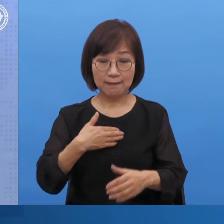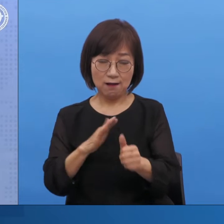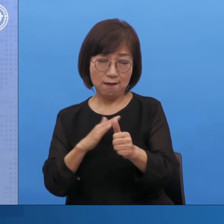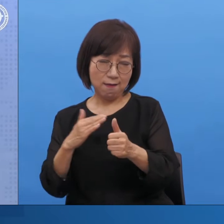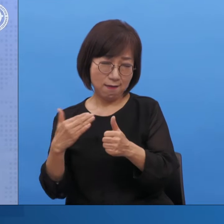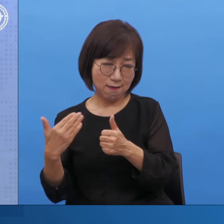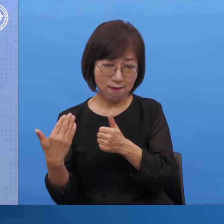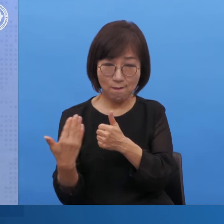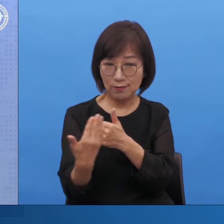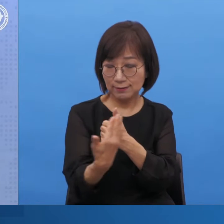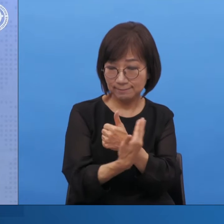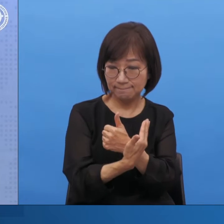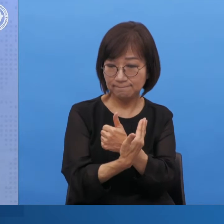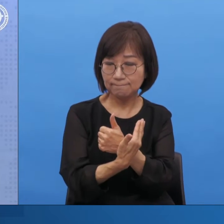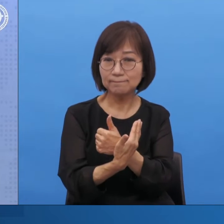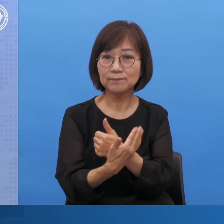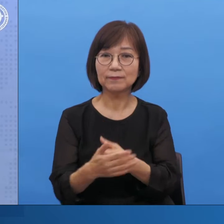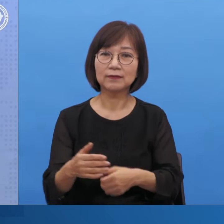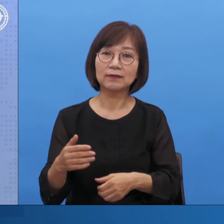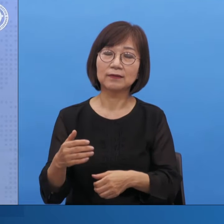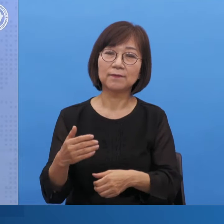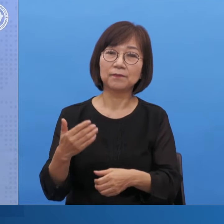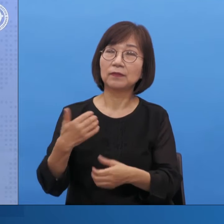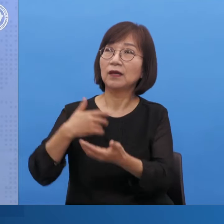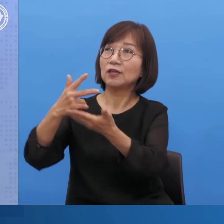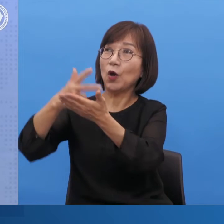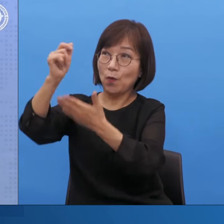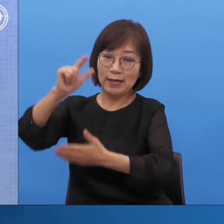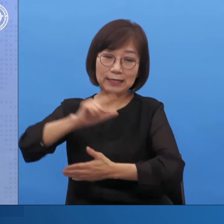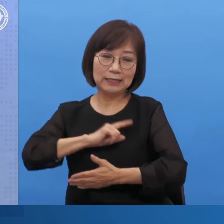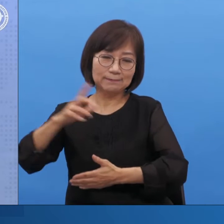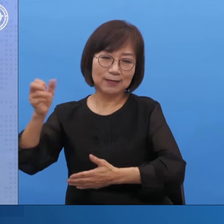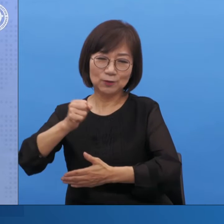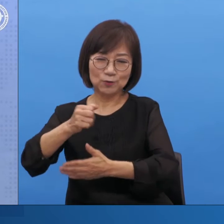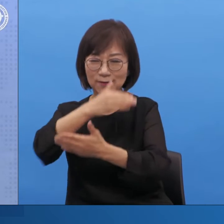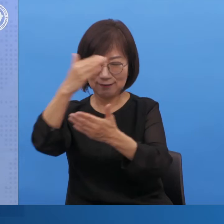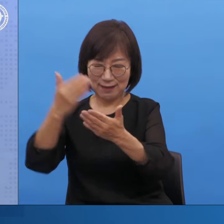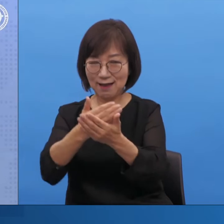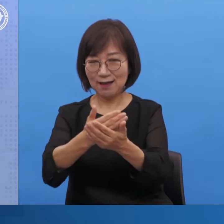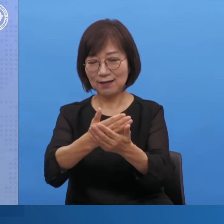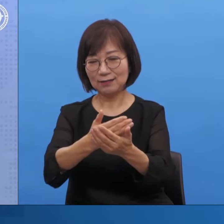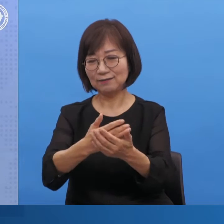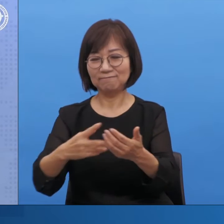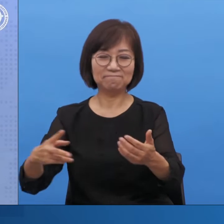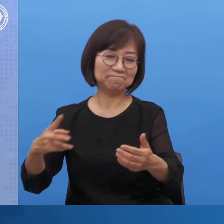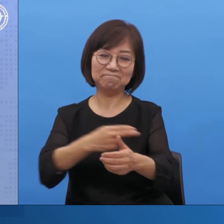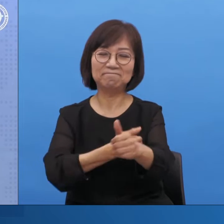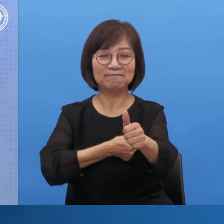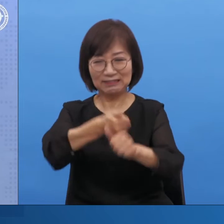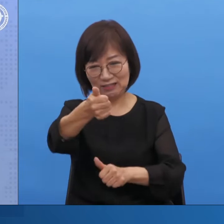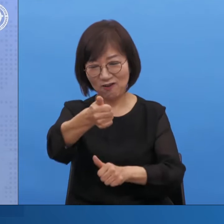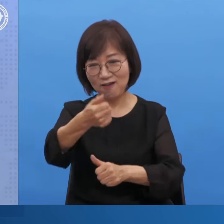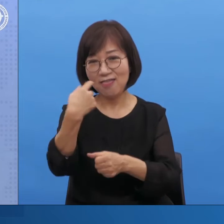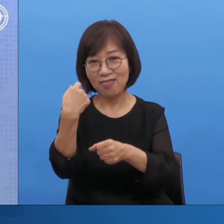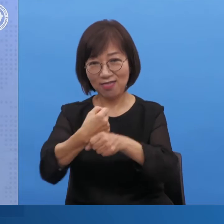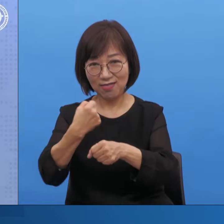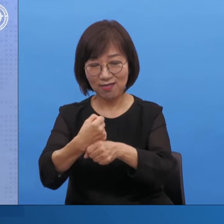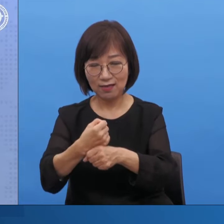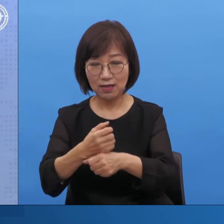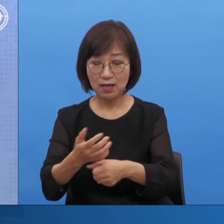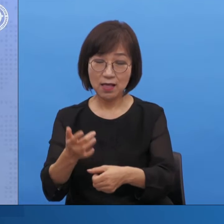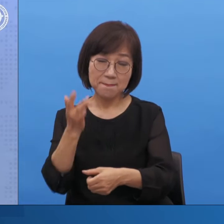에워쌌으니 내가 여호와의 이름으로 그들을 끊으리로다. They surrounded me and surrounded me on every side. 벌처럼